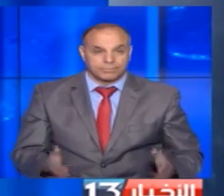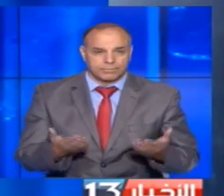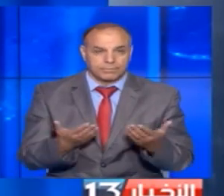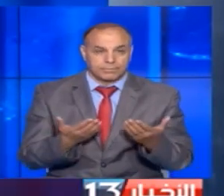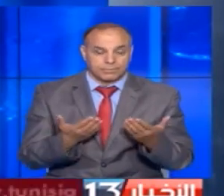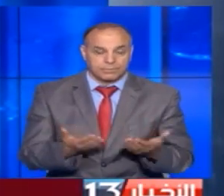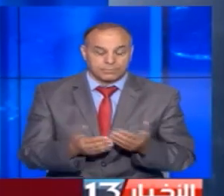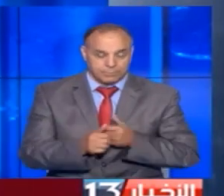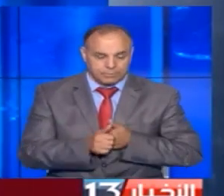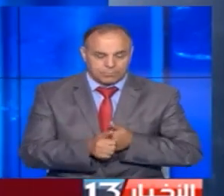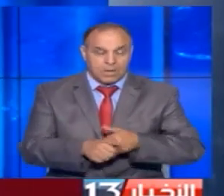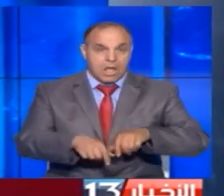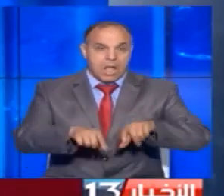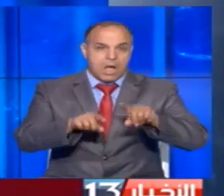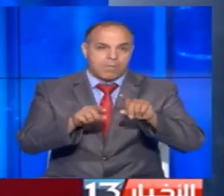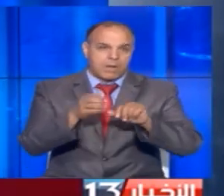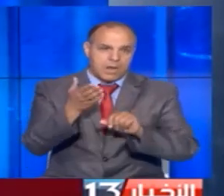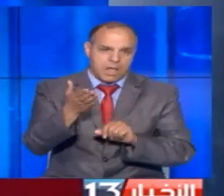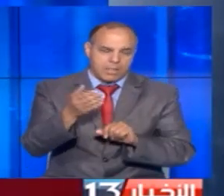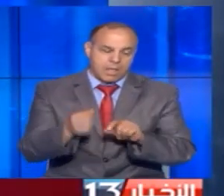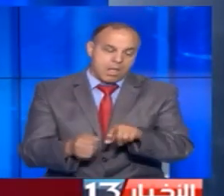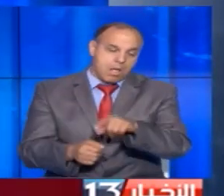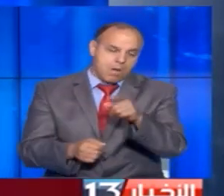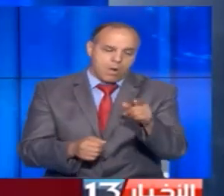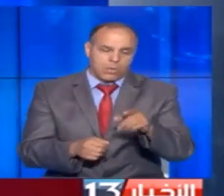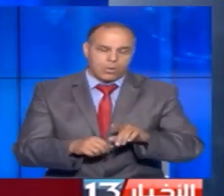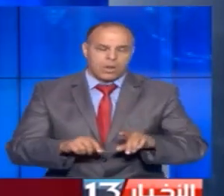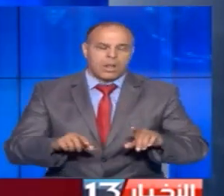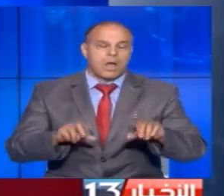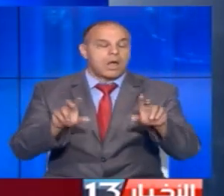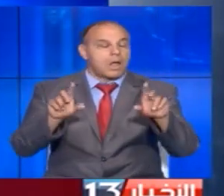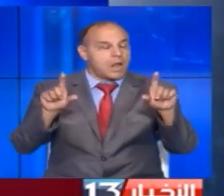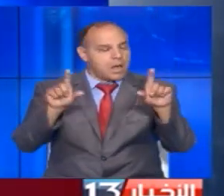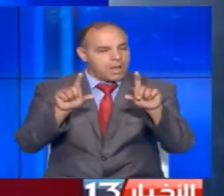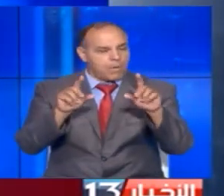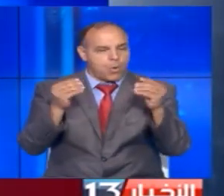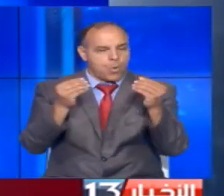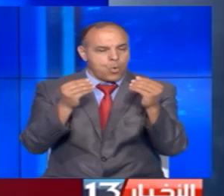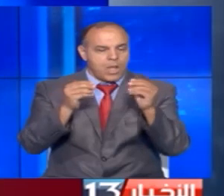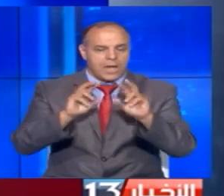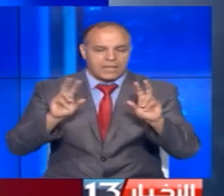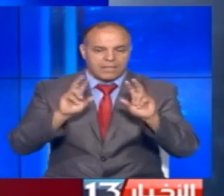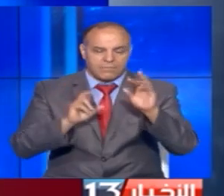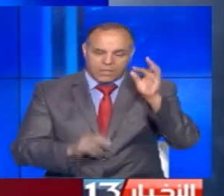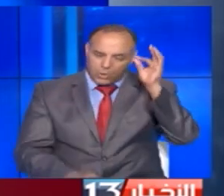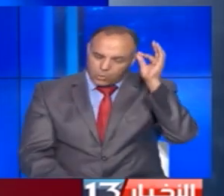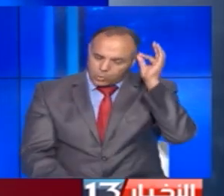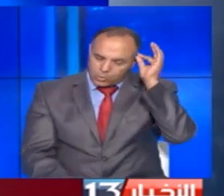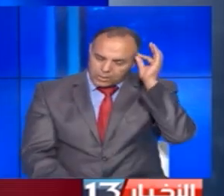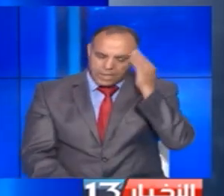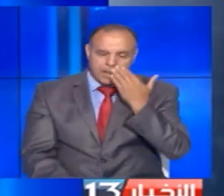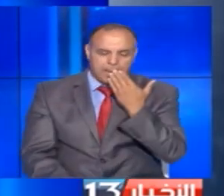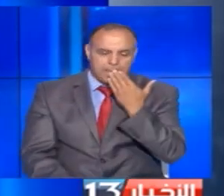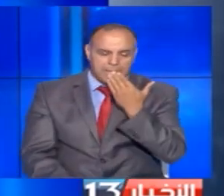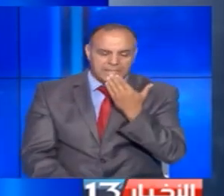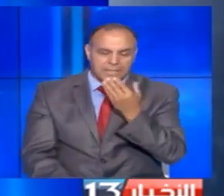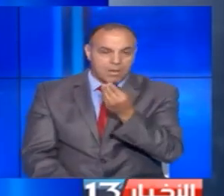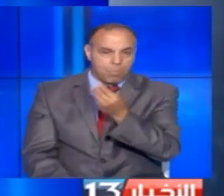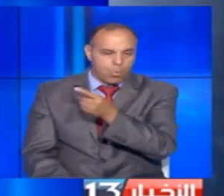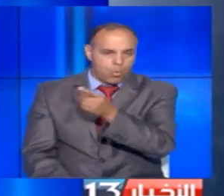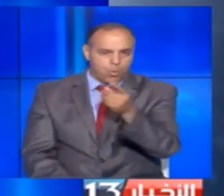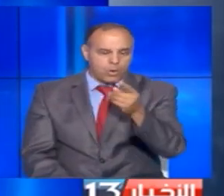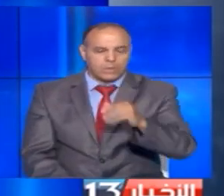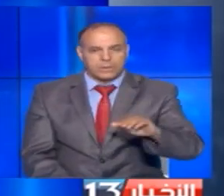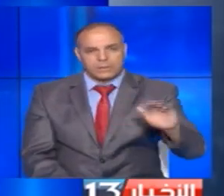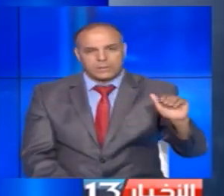وطبعا بامكانكم مشاهدينا متابعه هذه النشره والمزيد من الاخبار على بوابه التلفزه التونسيه شكرا على المتابعه